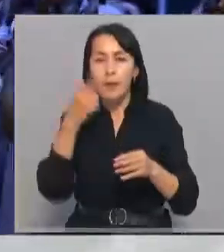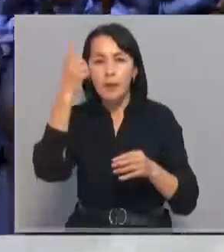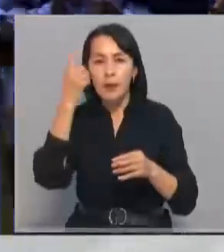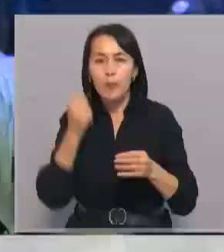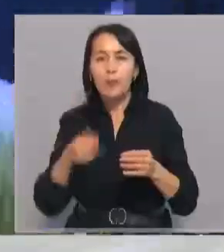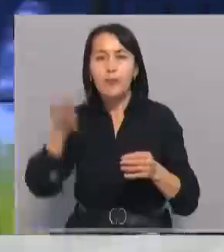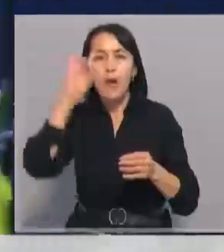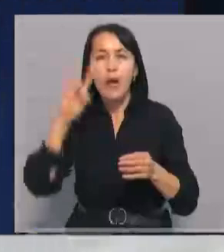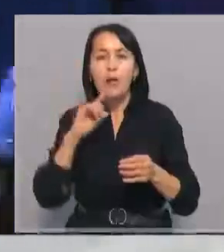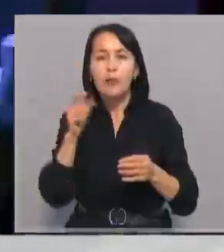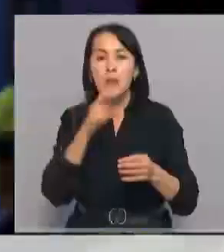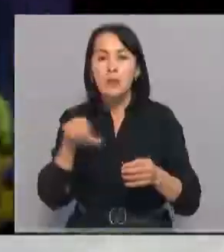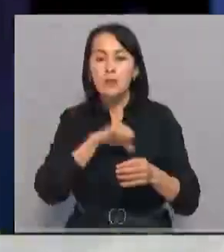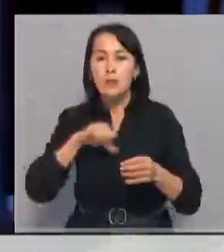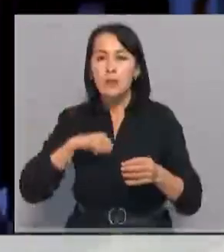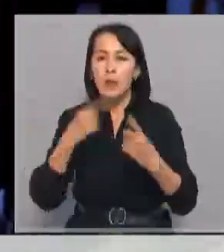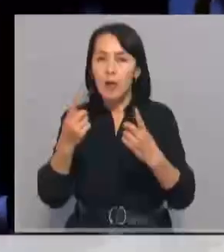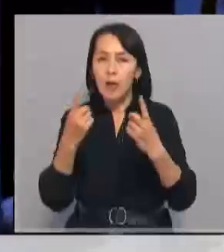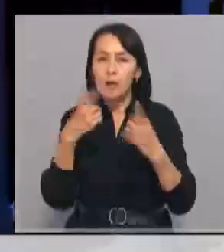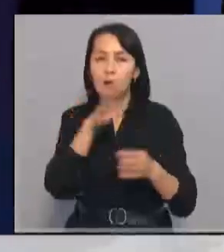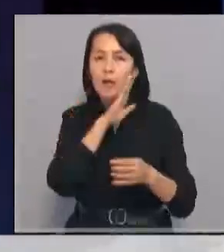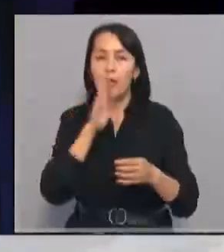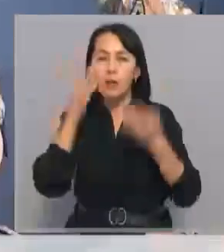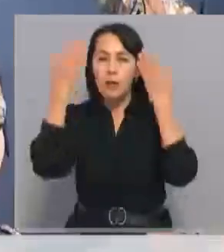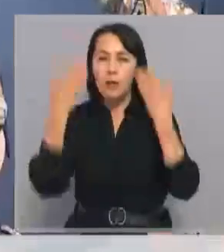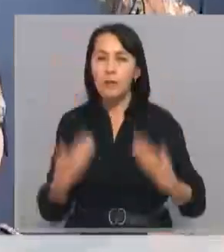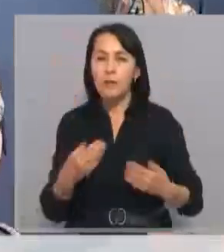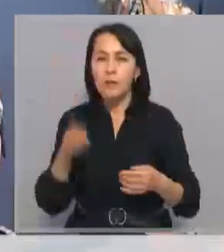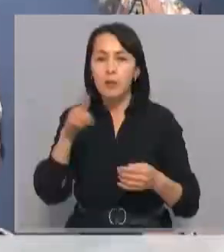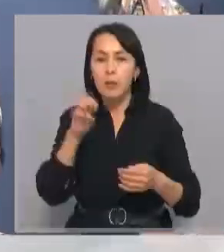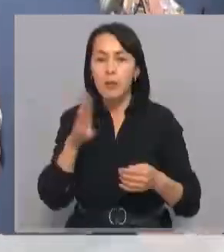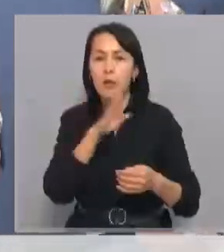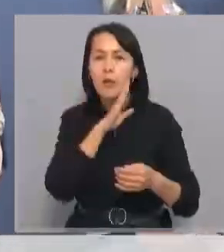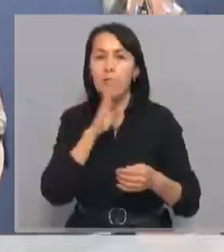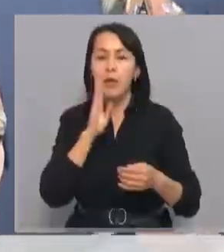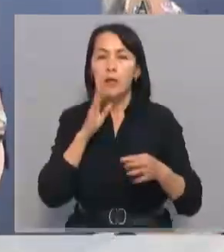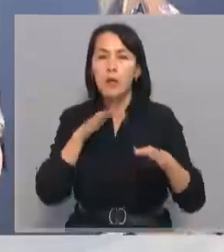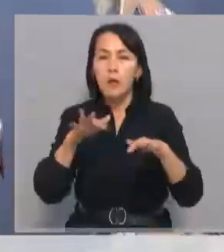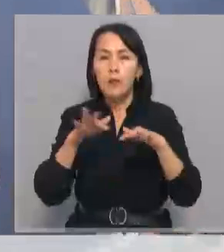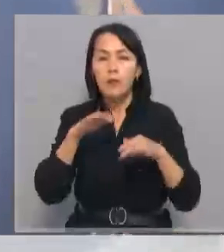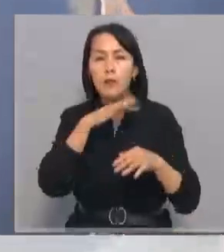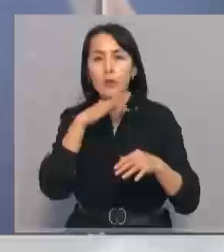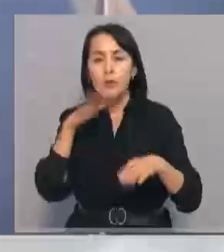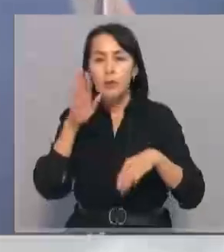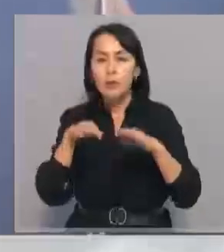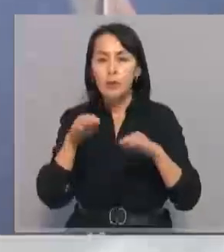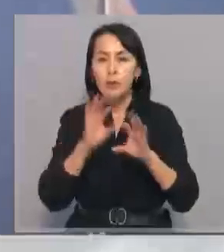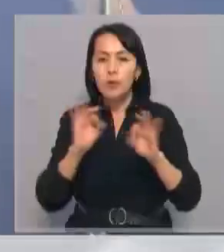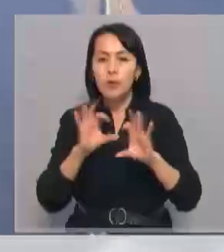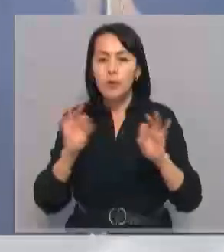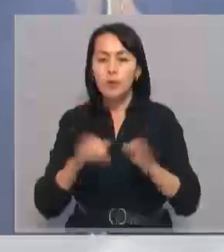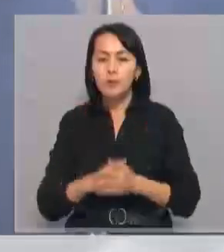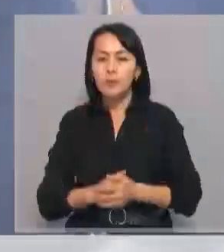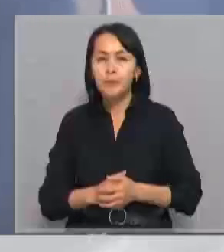сөзсіз. Қазақ халқының өзіне тән қасиетті ана бейнесі домалақ ана операсында тереңдікпен жеткізілген.